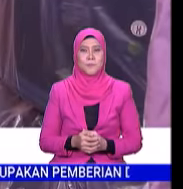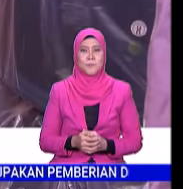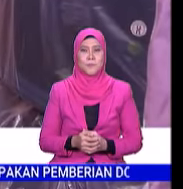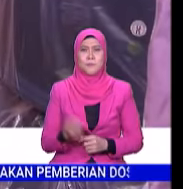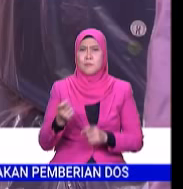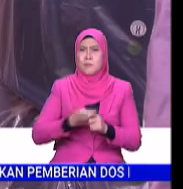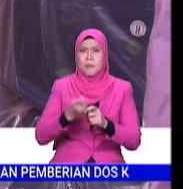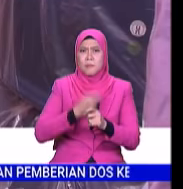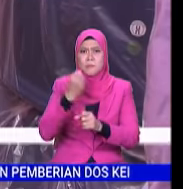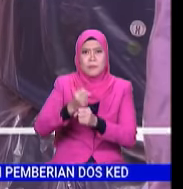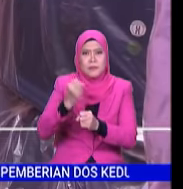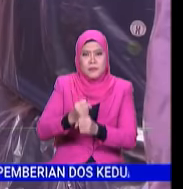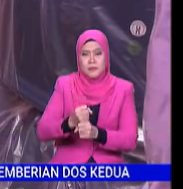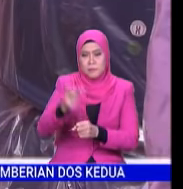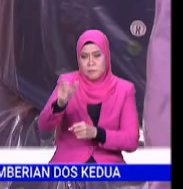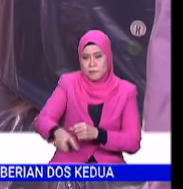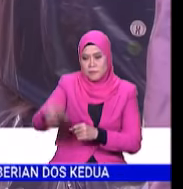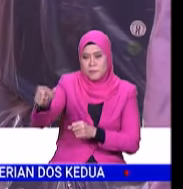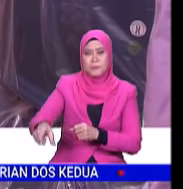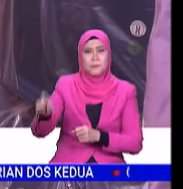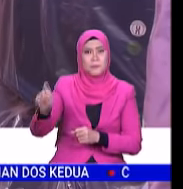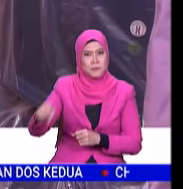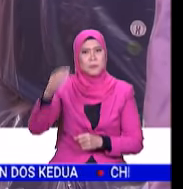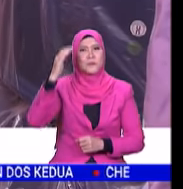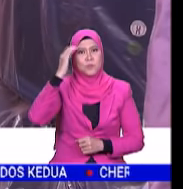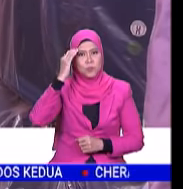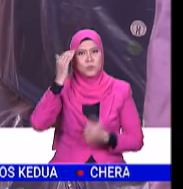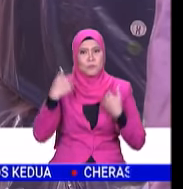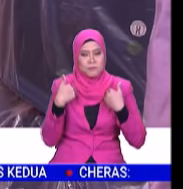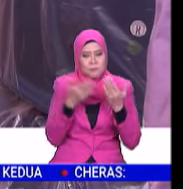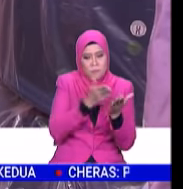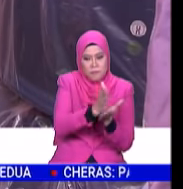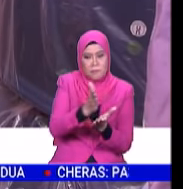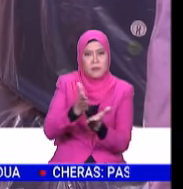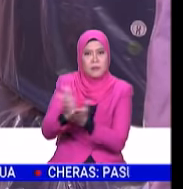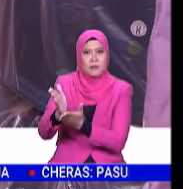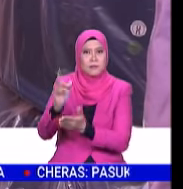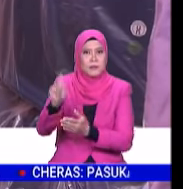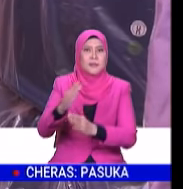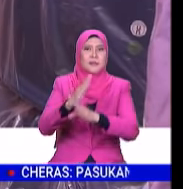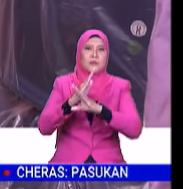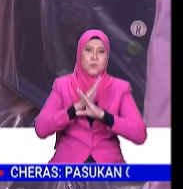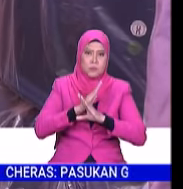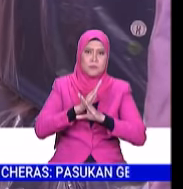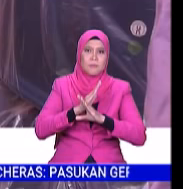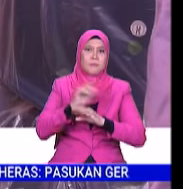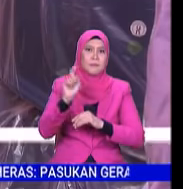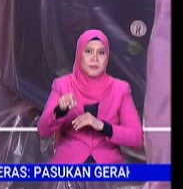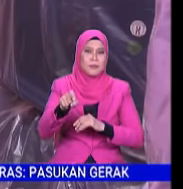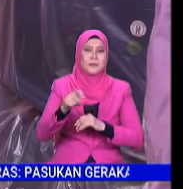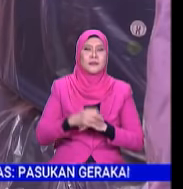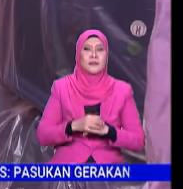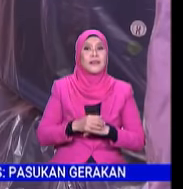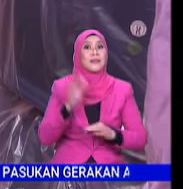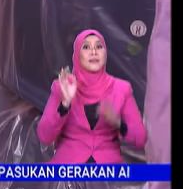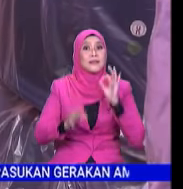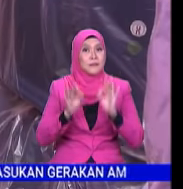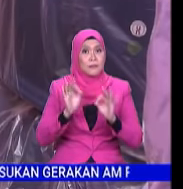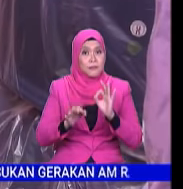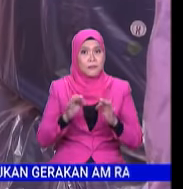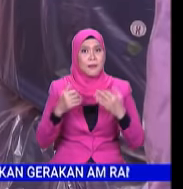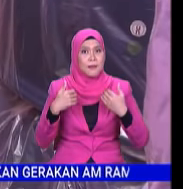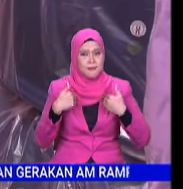Setiap pekerja harus tahu mereka semua ini mempunyai hak-hak dan sentiasa dilindungi. Oleh itu, sekiranya